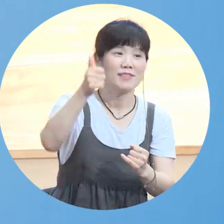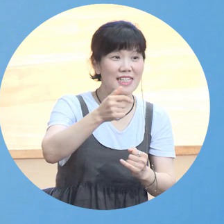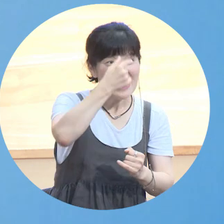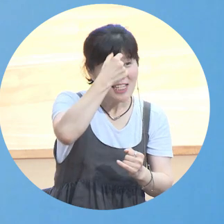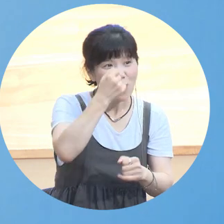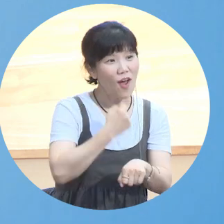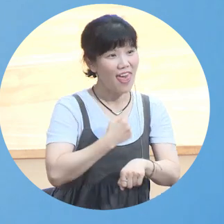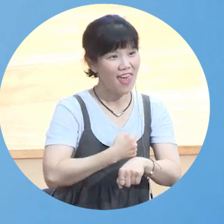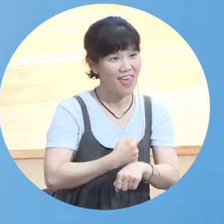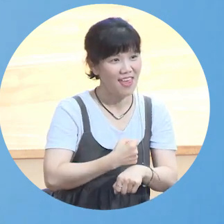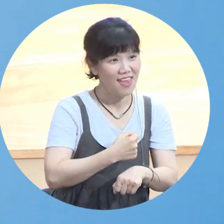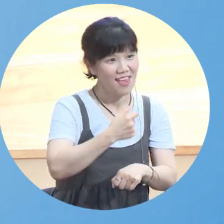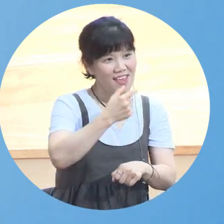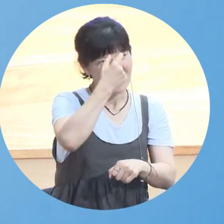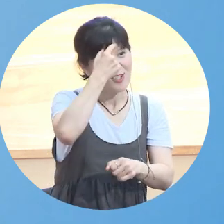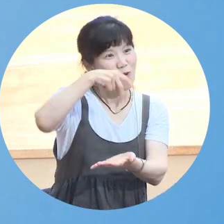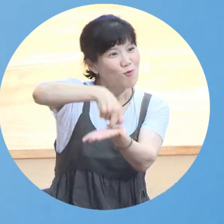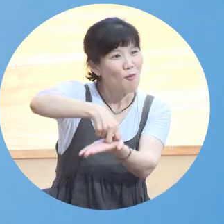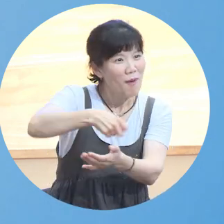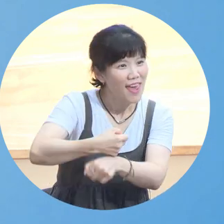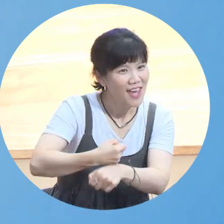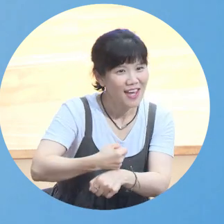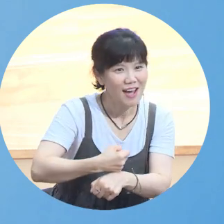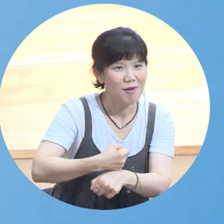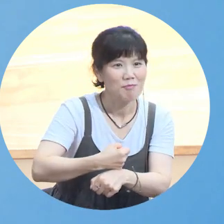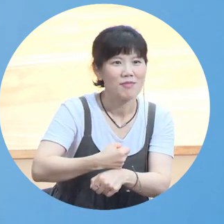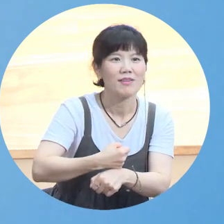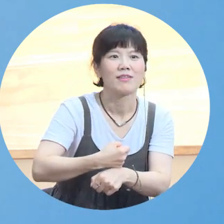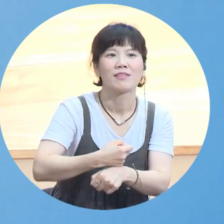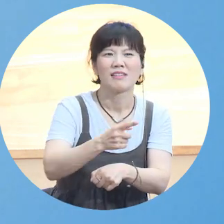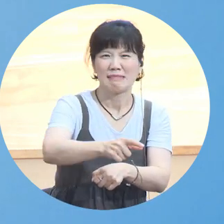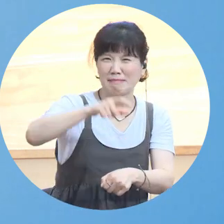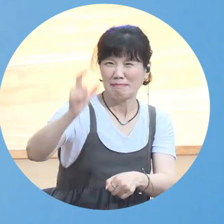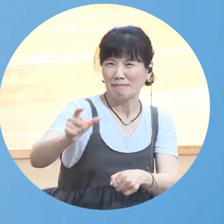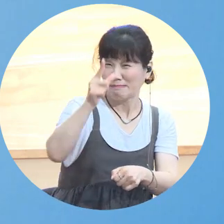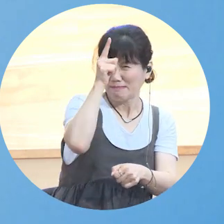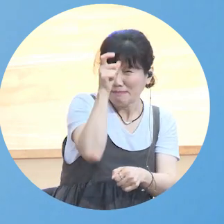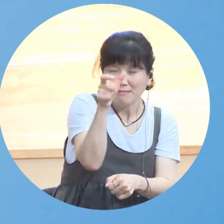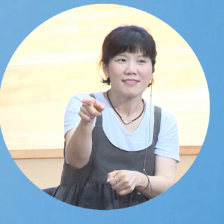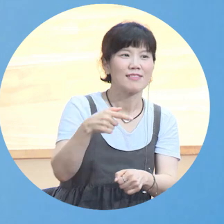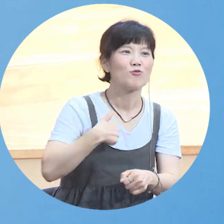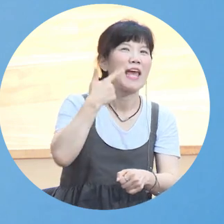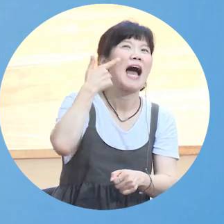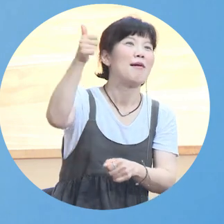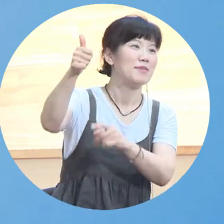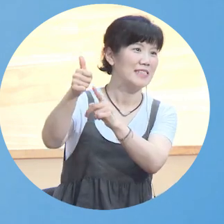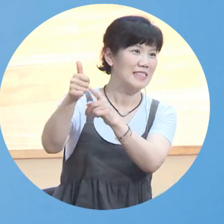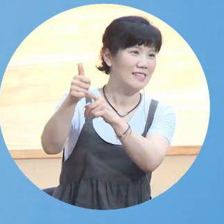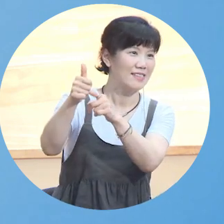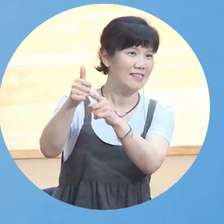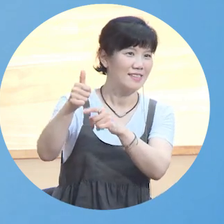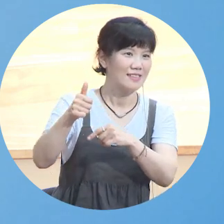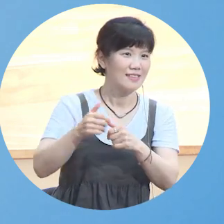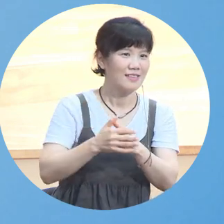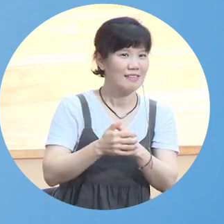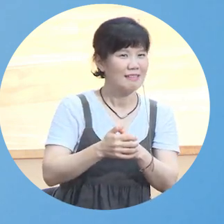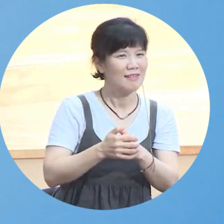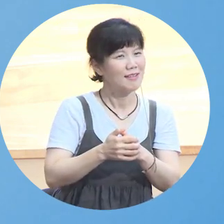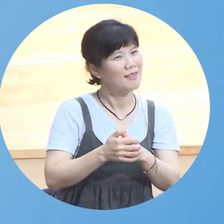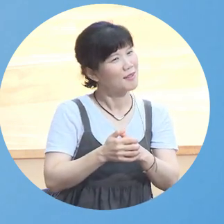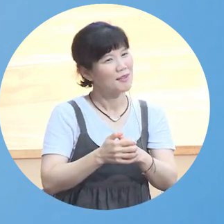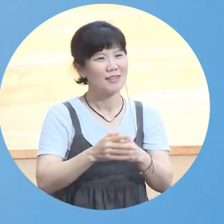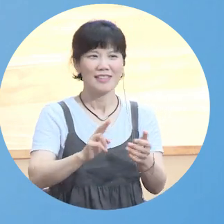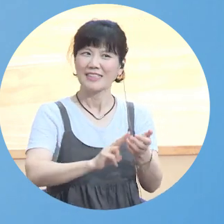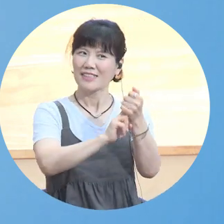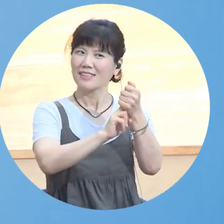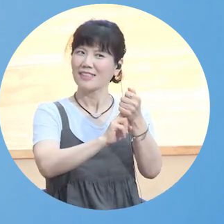꿇는다 그렇게 완고하고 그렇게 고 직선 우리 아버지가 왠만한 기적 보다 더 큰